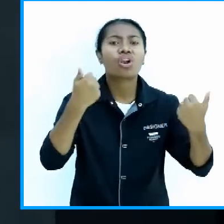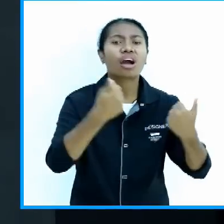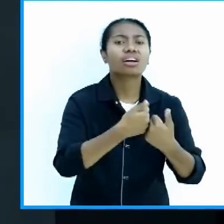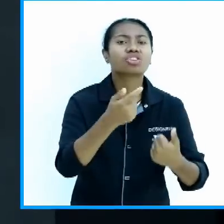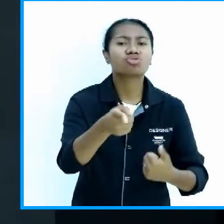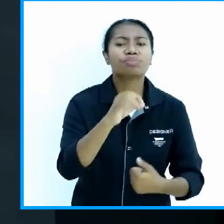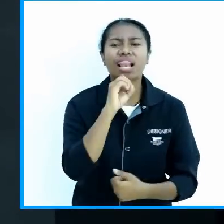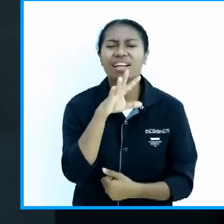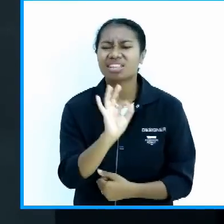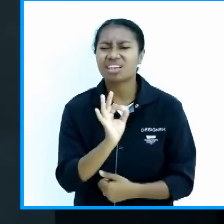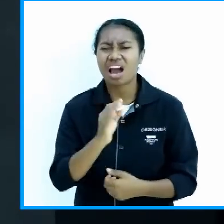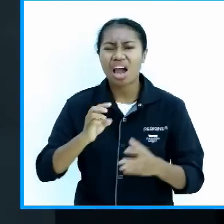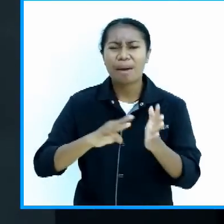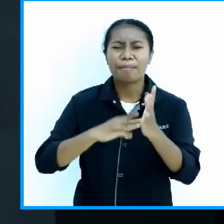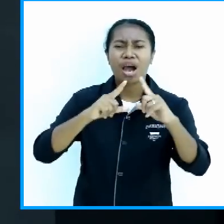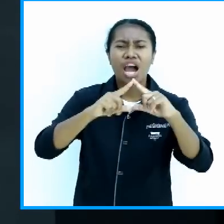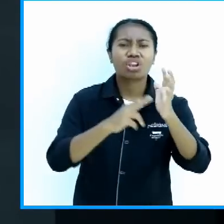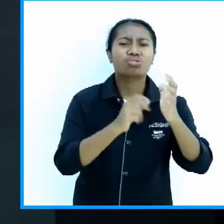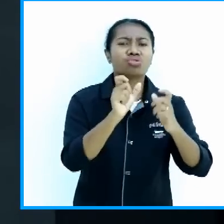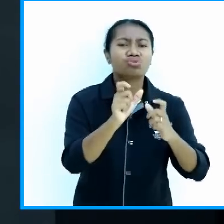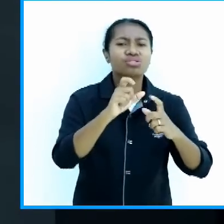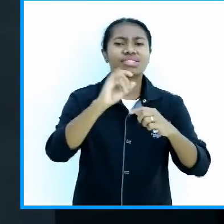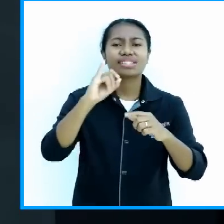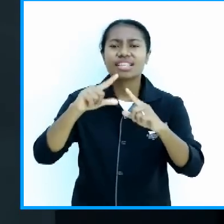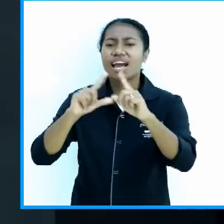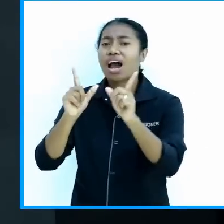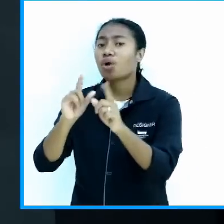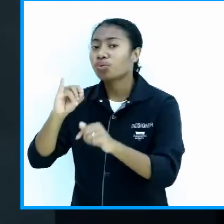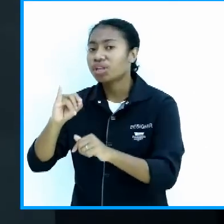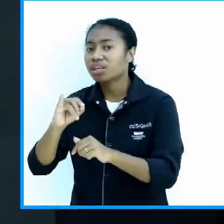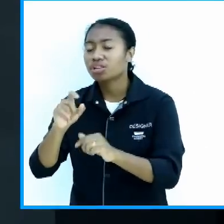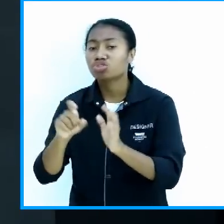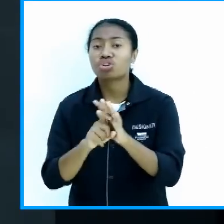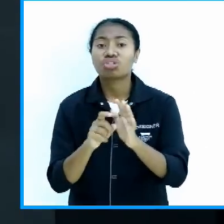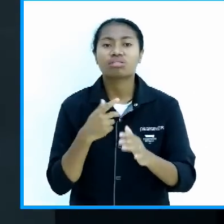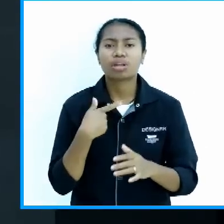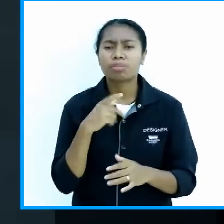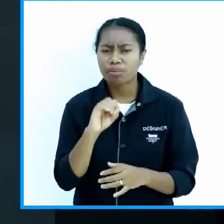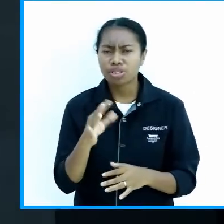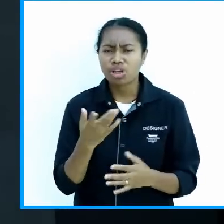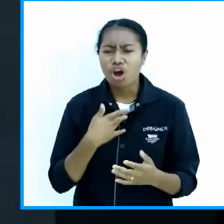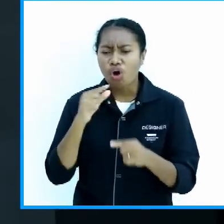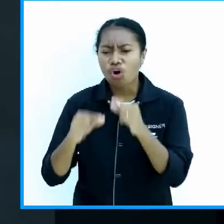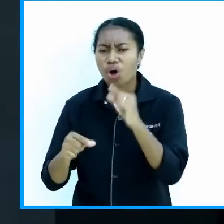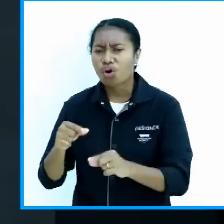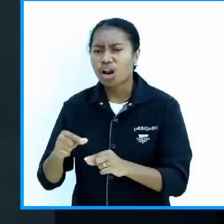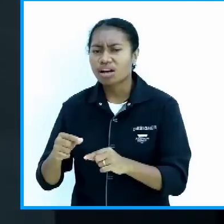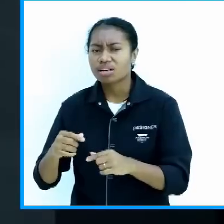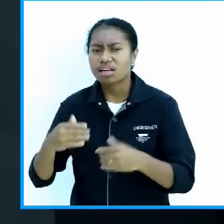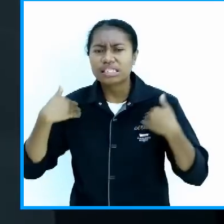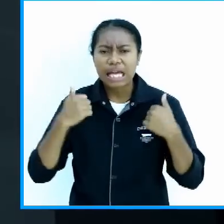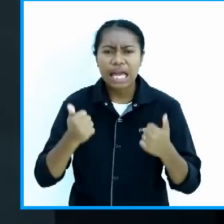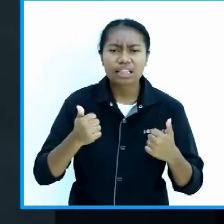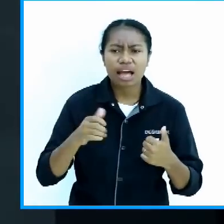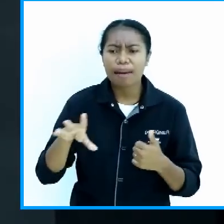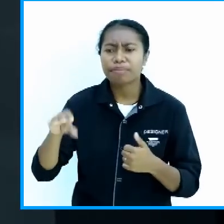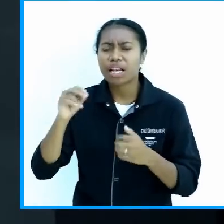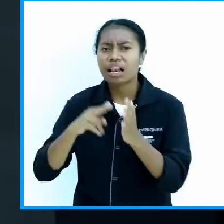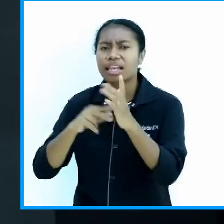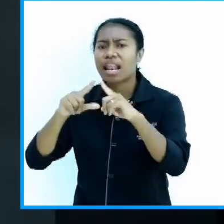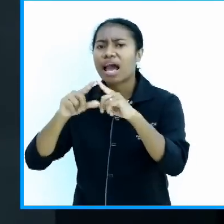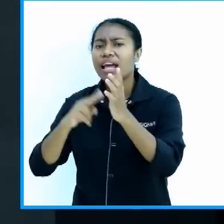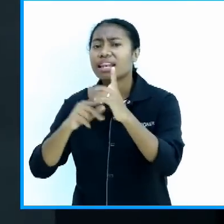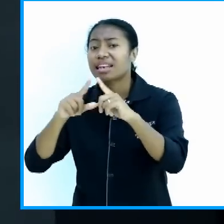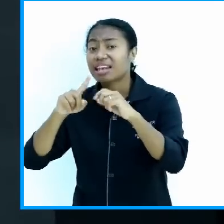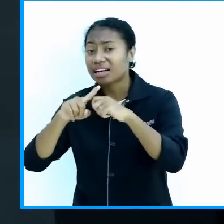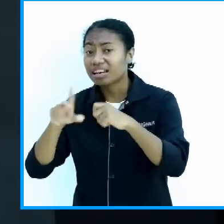manusiawi ya. Masa orang sehat kita ambil nanah dari orang sakit suntik ke orang sehat ya, tidak manusiawi, sehingga ditolak. Nah,